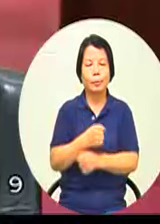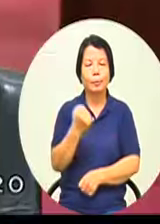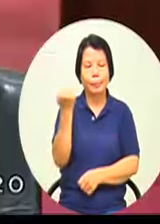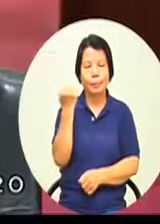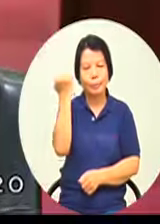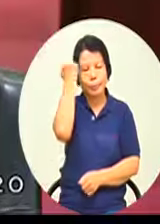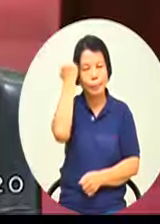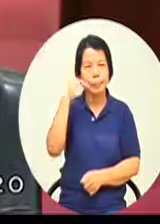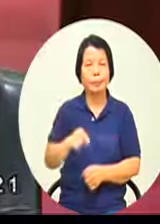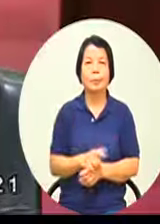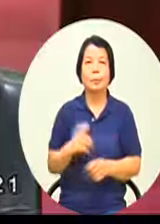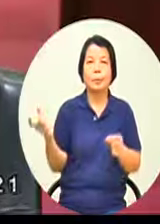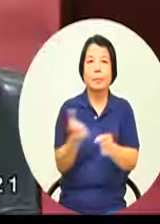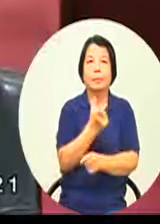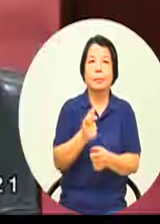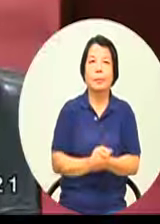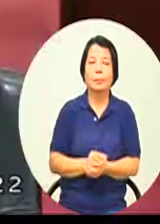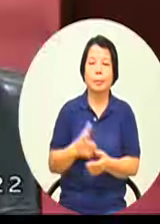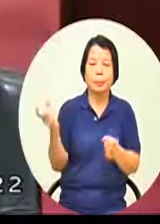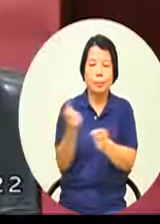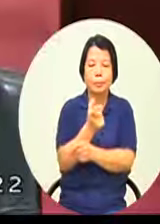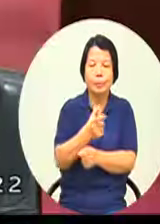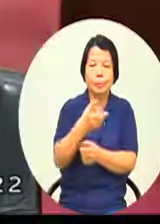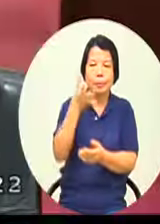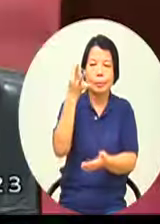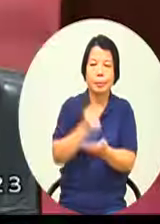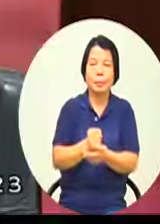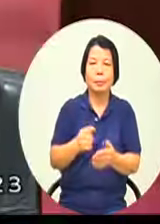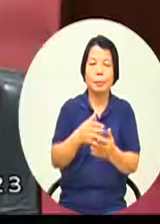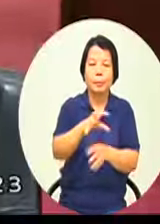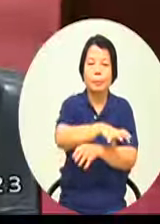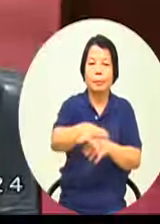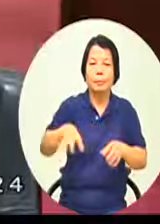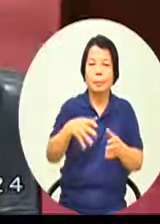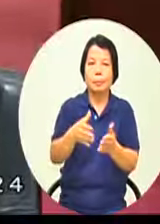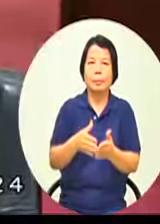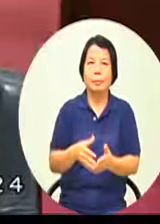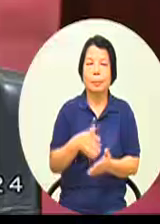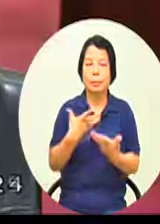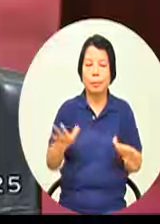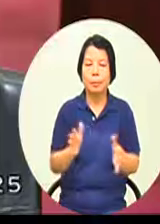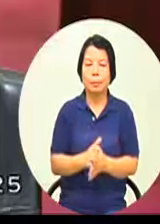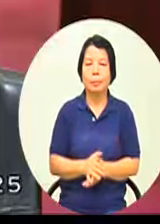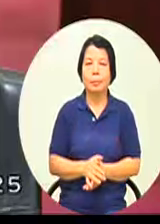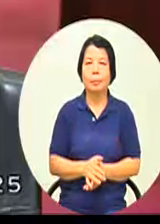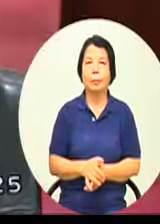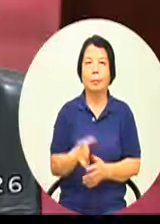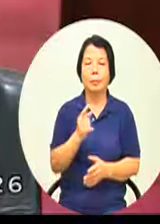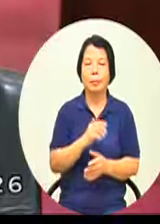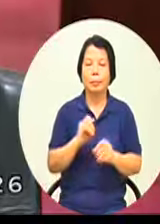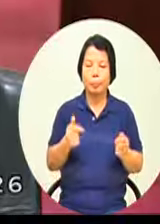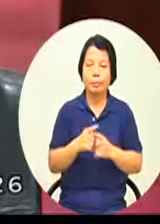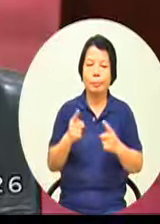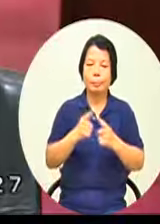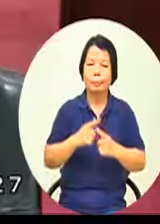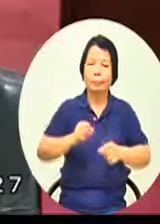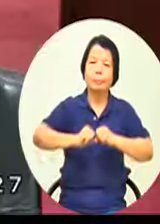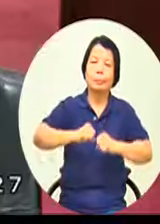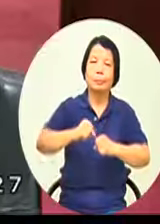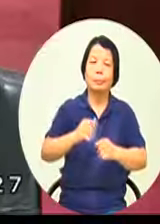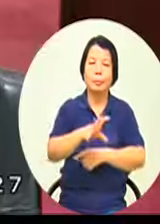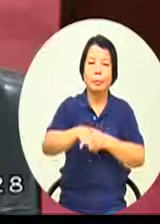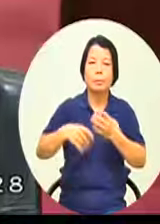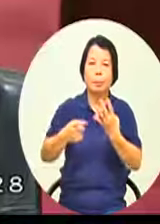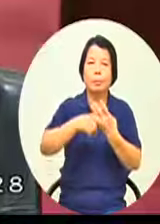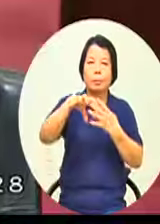灾灾损恁遐多，对不对？包括去各各方面的，恁今仔说每个不是说人为啦。啊，农业局对不对